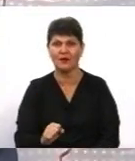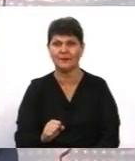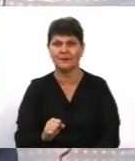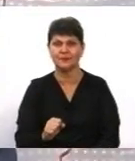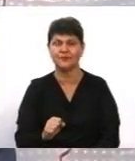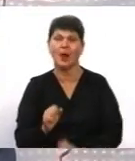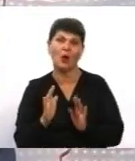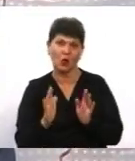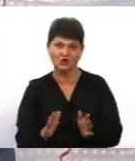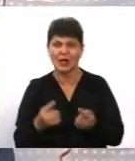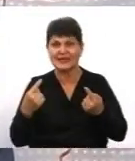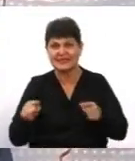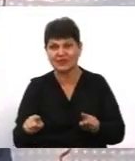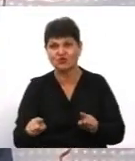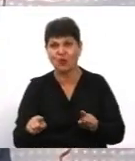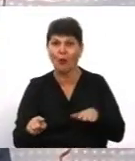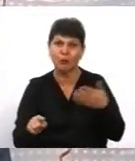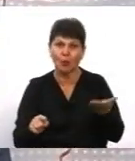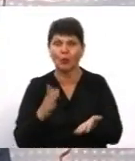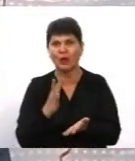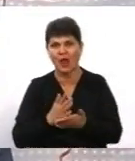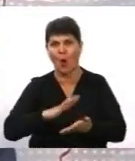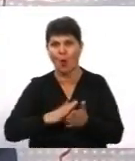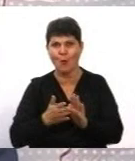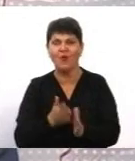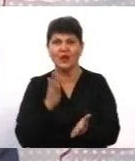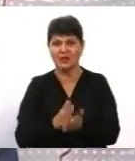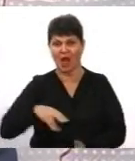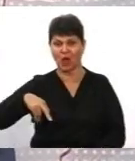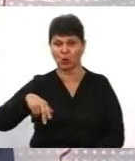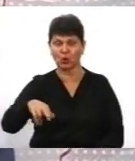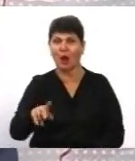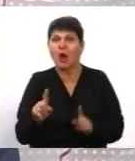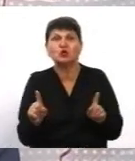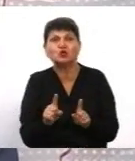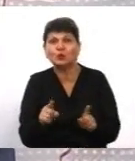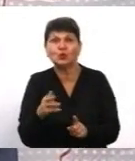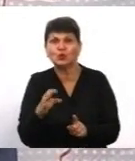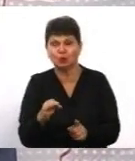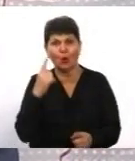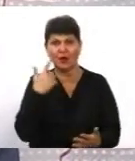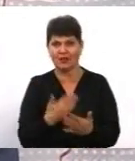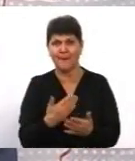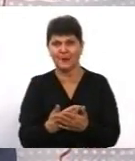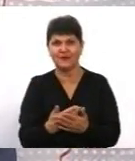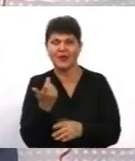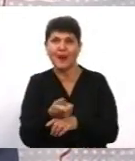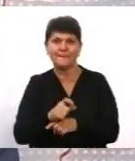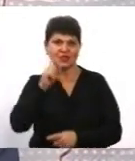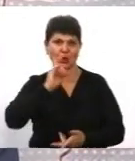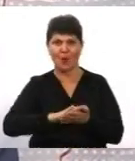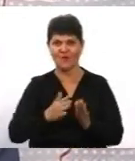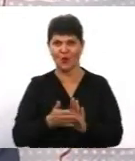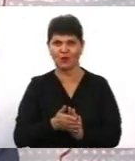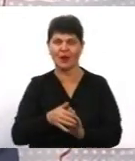Хоча, з іншого боку, є умови, є тротуар, але чомусь, напевно, що якось більш комфортніше себе там